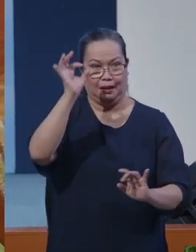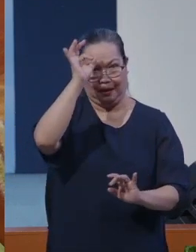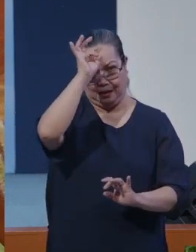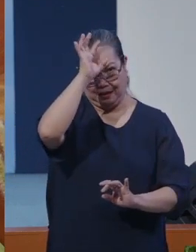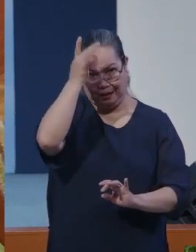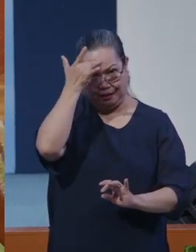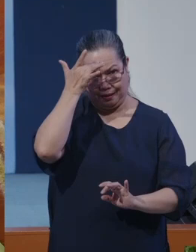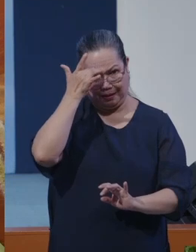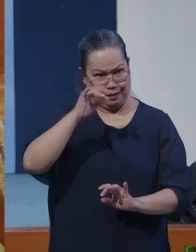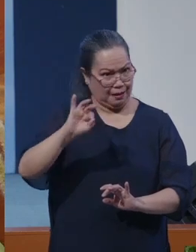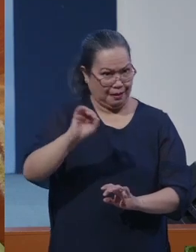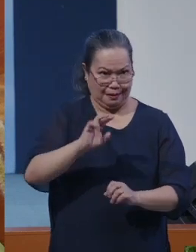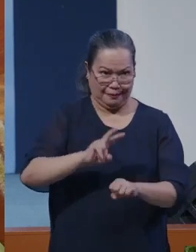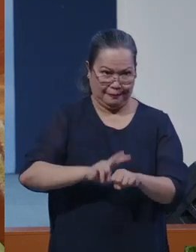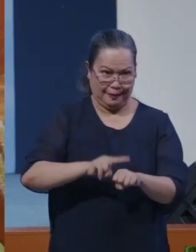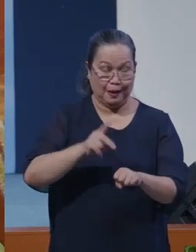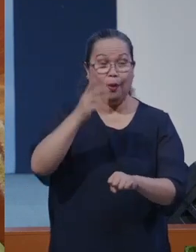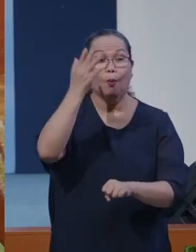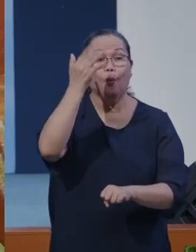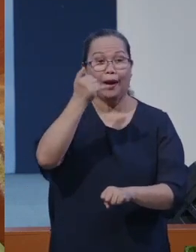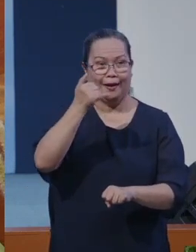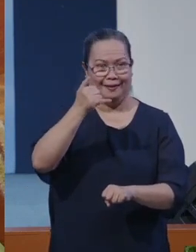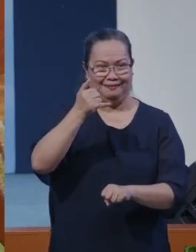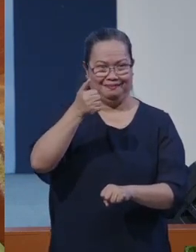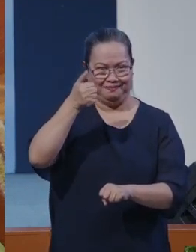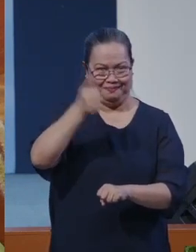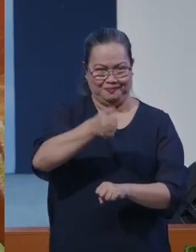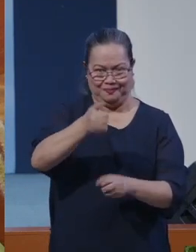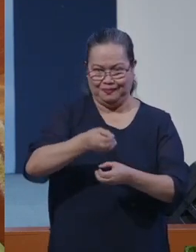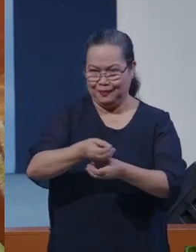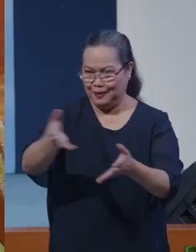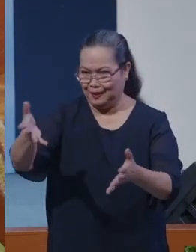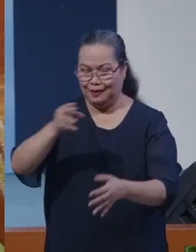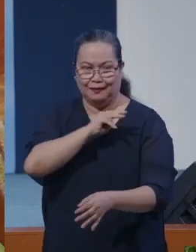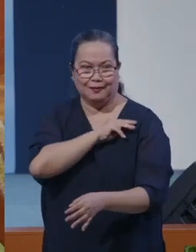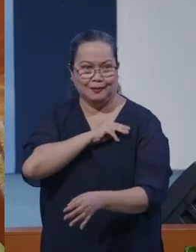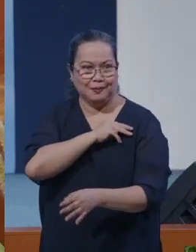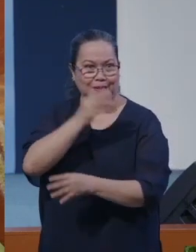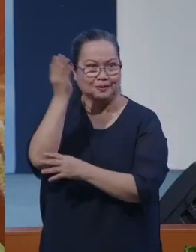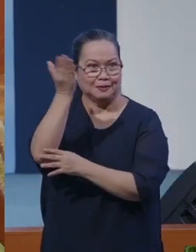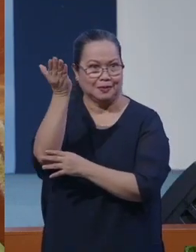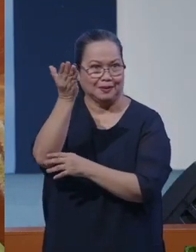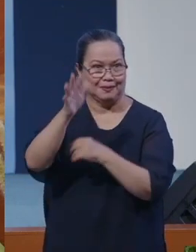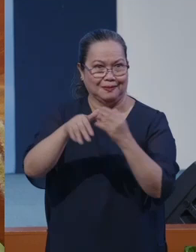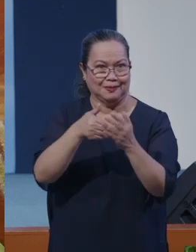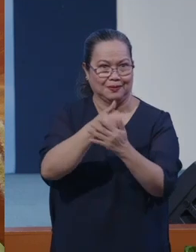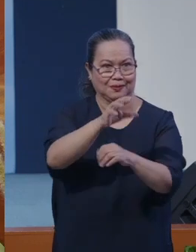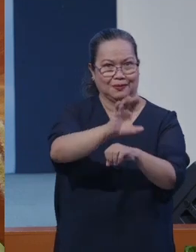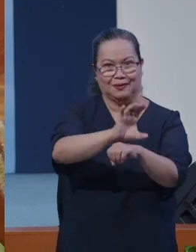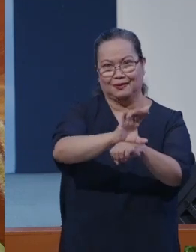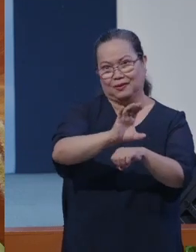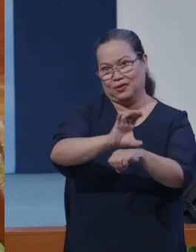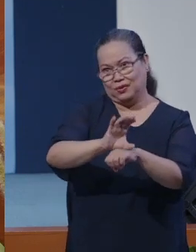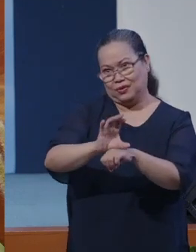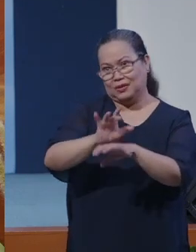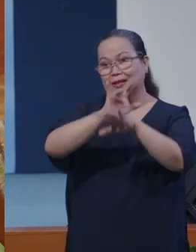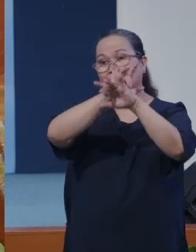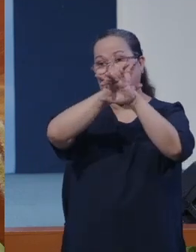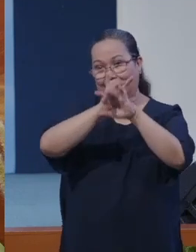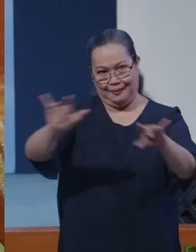kayamanan sapagkat ipinamagay niya lahat sa mission, sa evangelism, sa kanyang church movement.